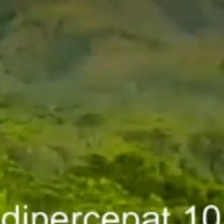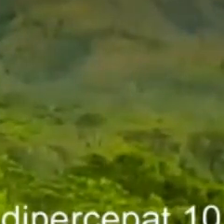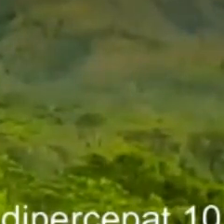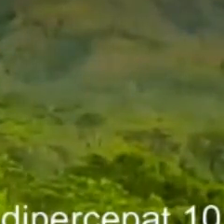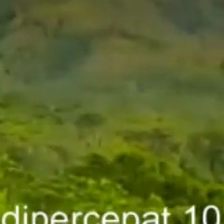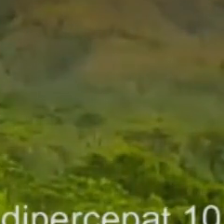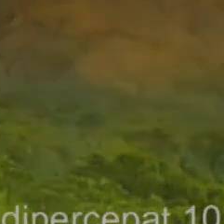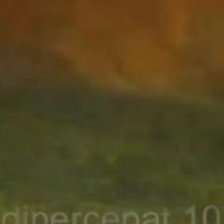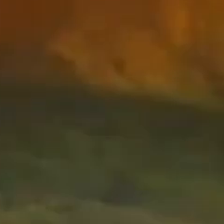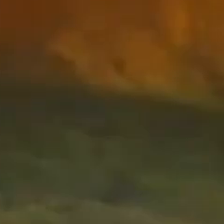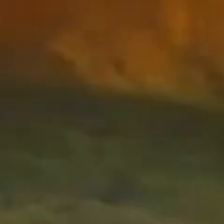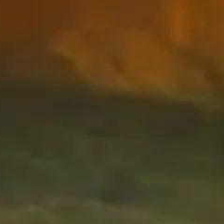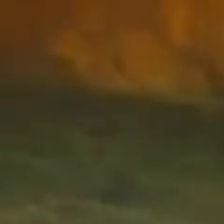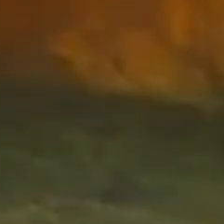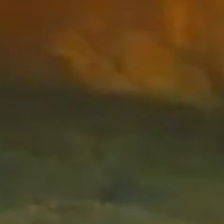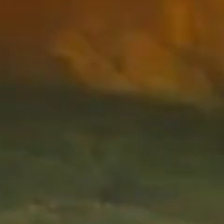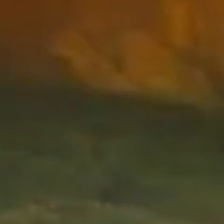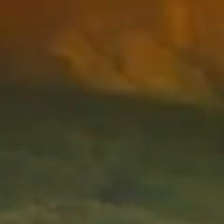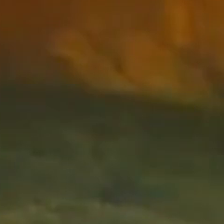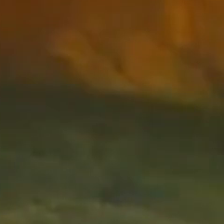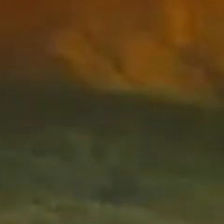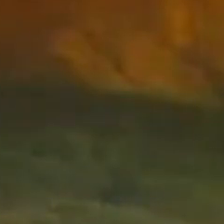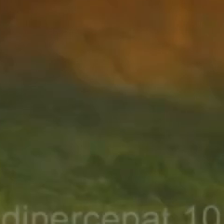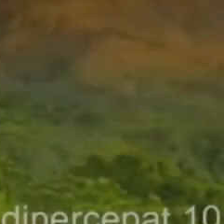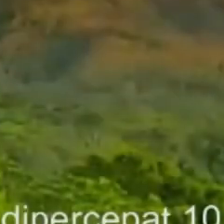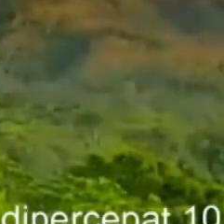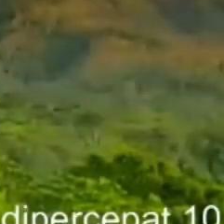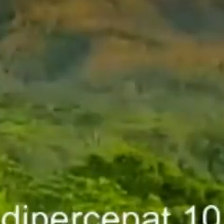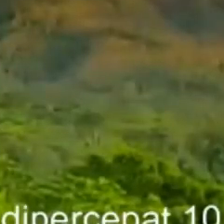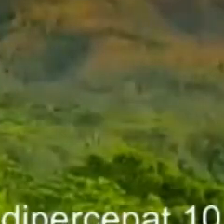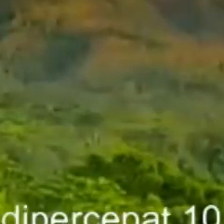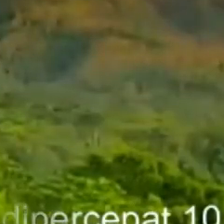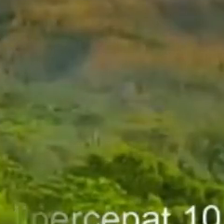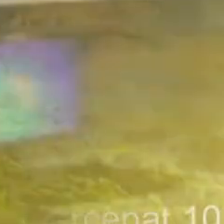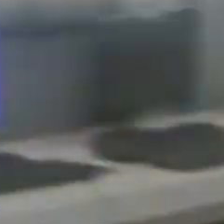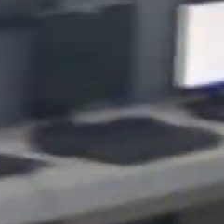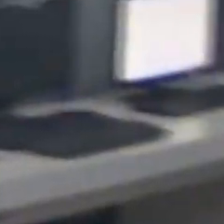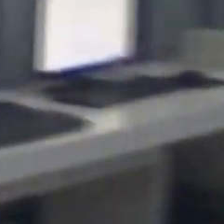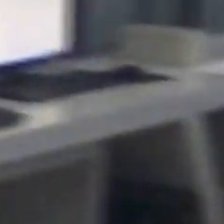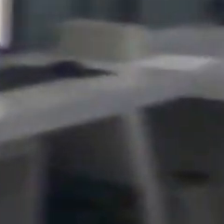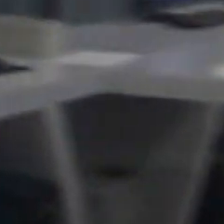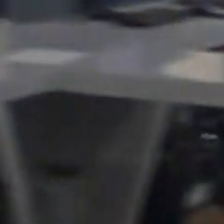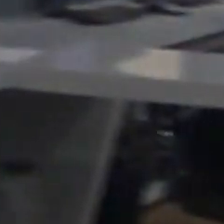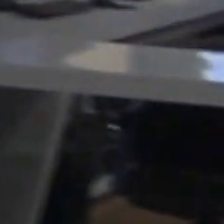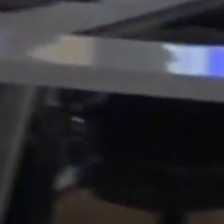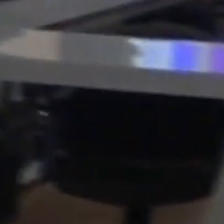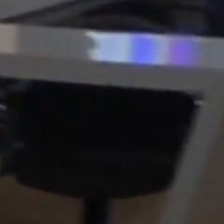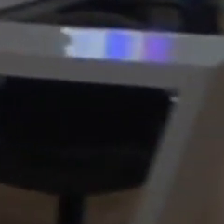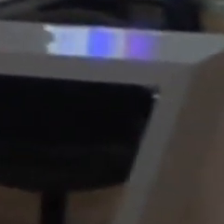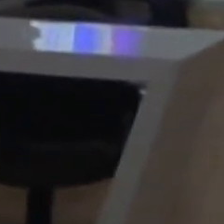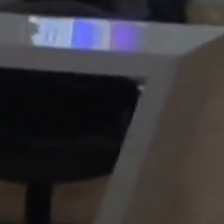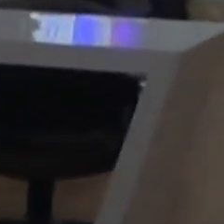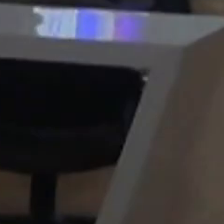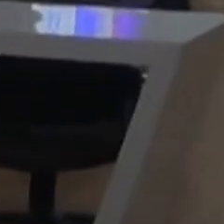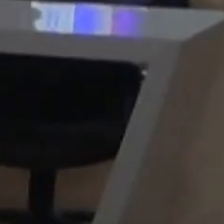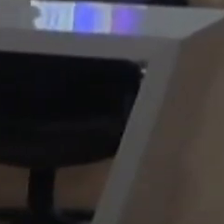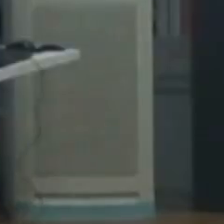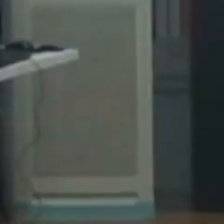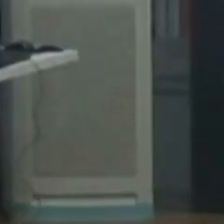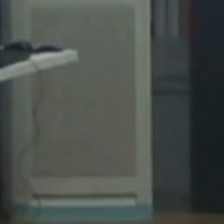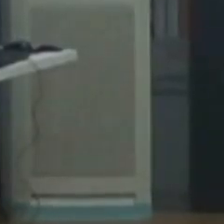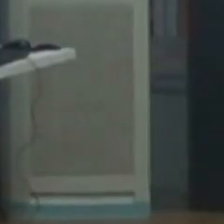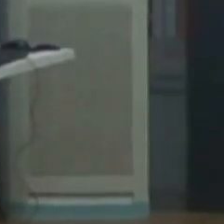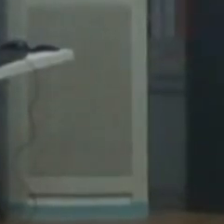guguran awan panas juga terpantau dari pos pengamatan di Babadan Magelang saat ini status Gunung Merapi pada level 3 atau